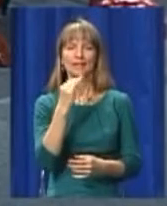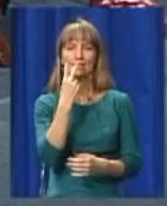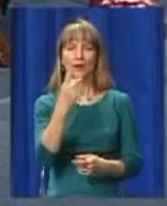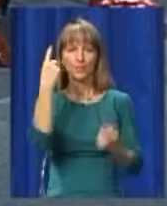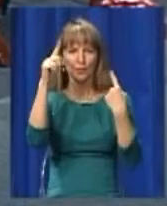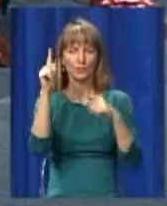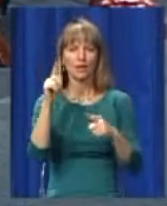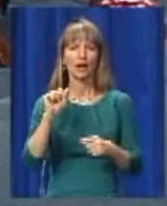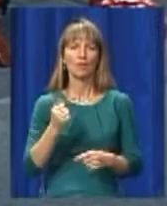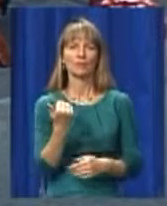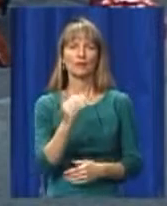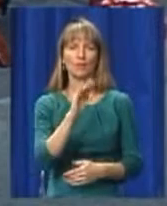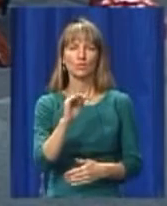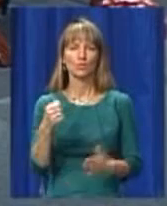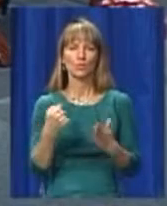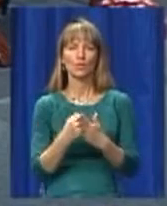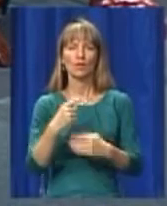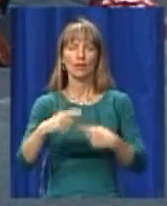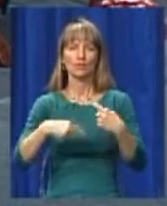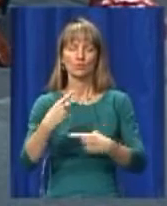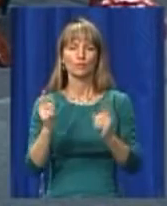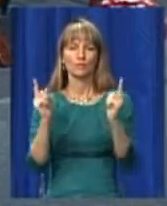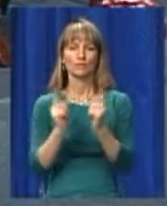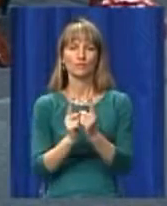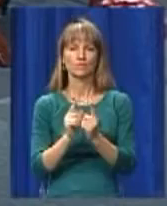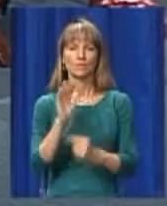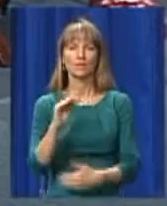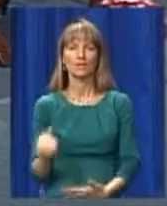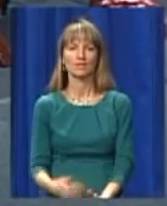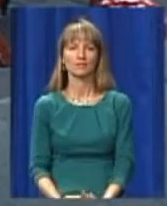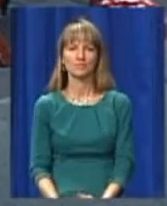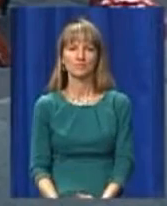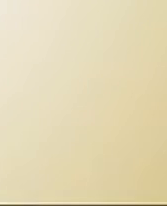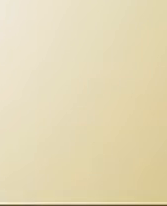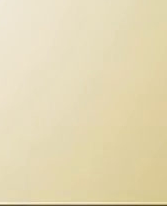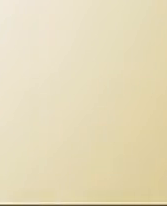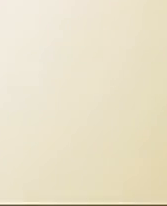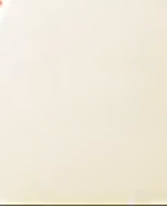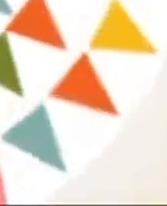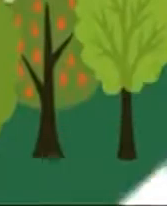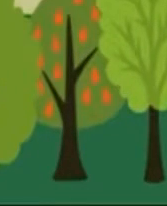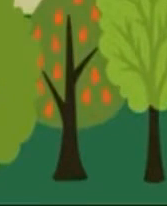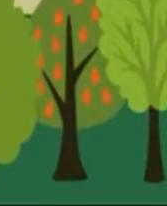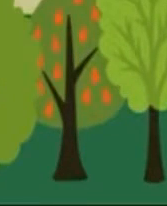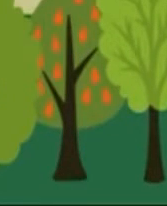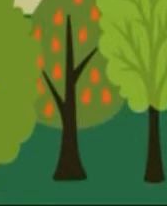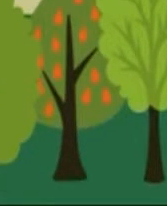мультфільми. Да. А ми з вами прощаємося до наступних зустрічей. Па-па!